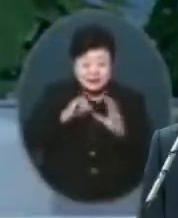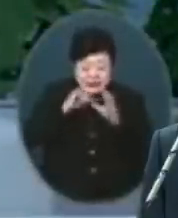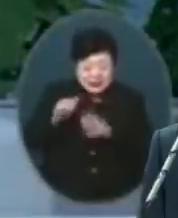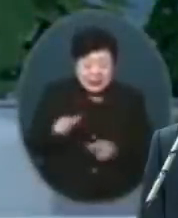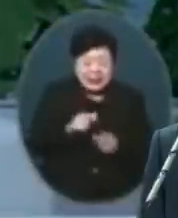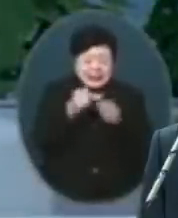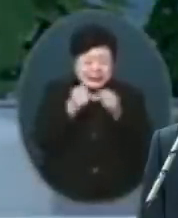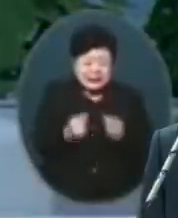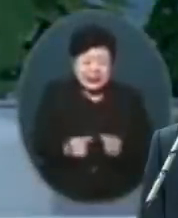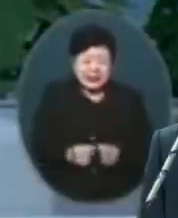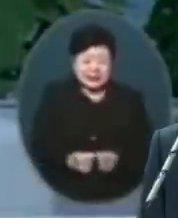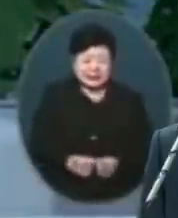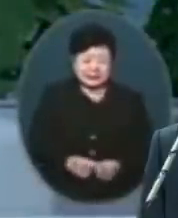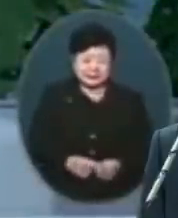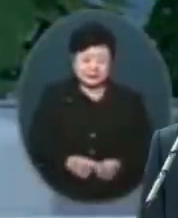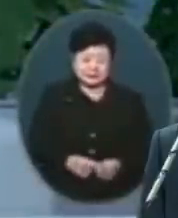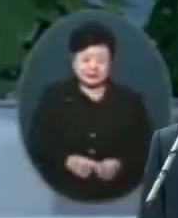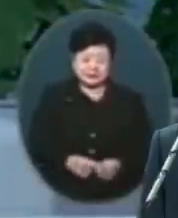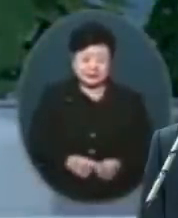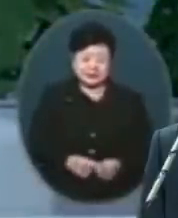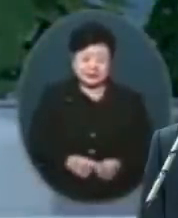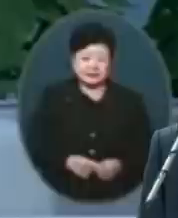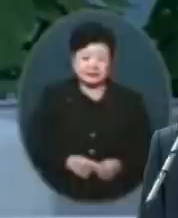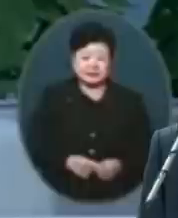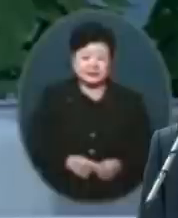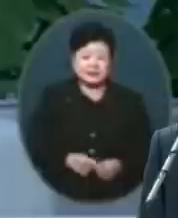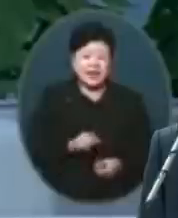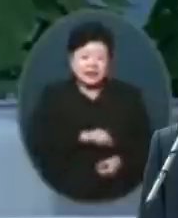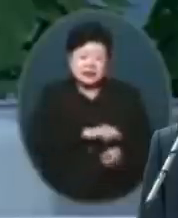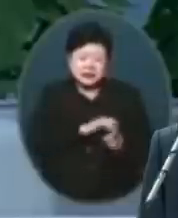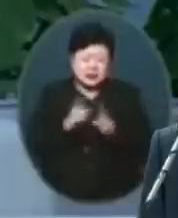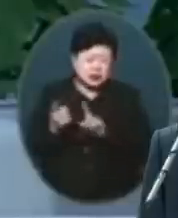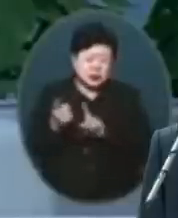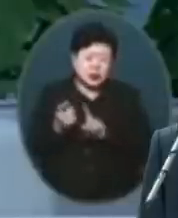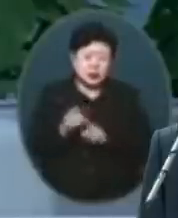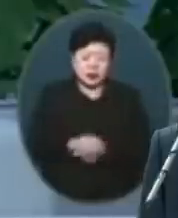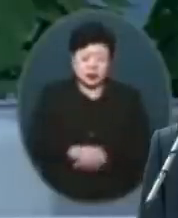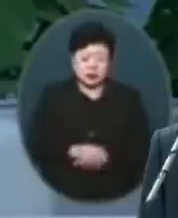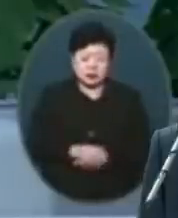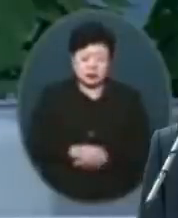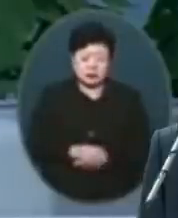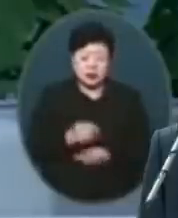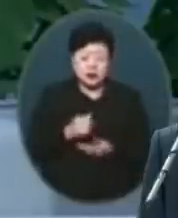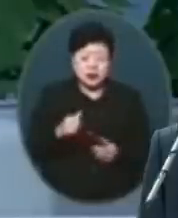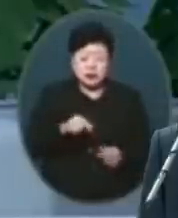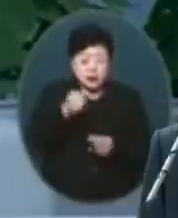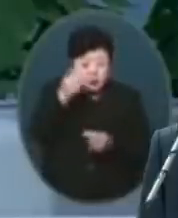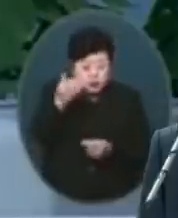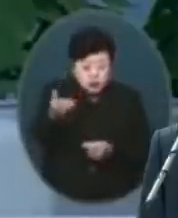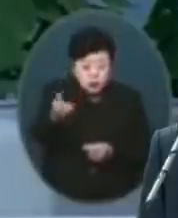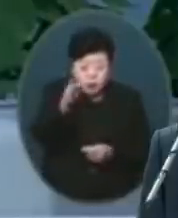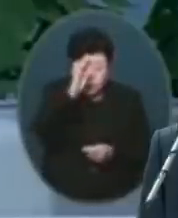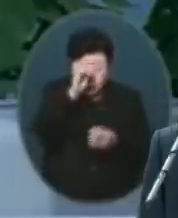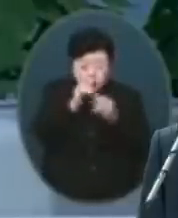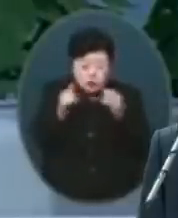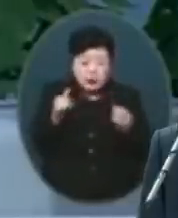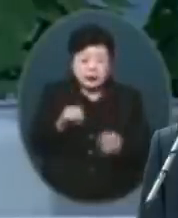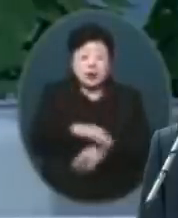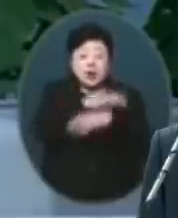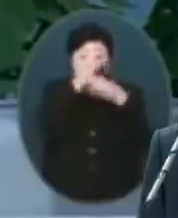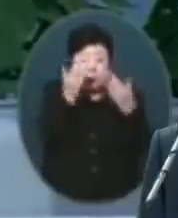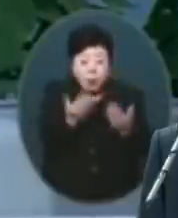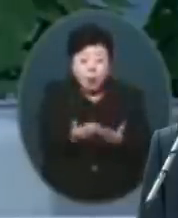계실 때 항상 용서와 치료를 온몸에 담고 다니시며 죄인을 구원하시고 병든 자를 모두